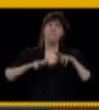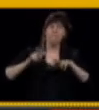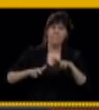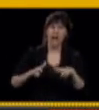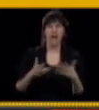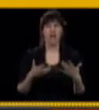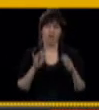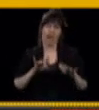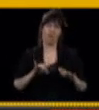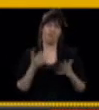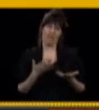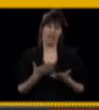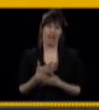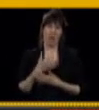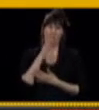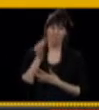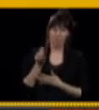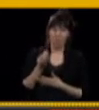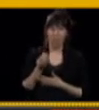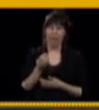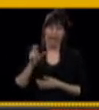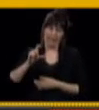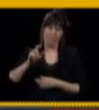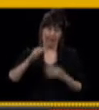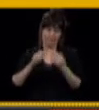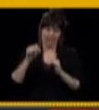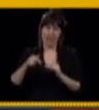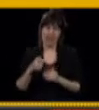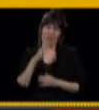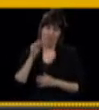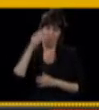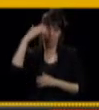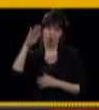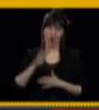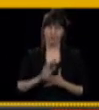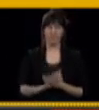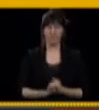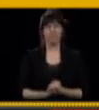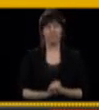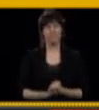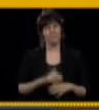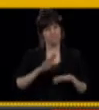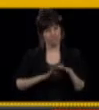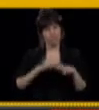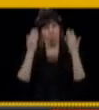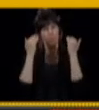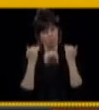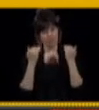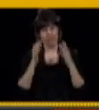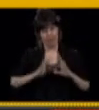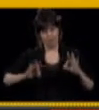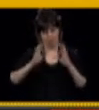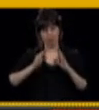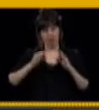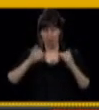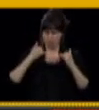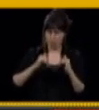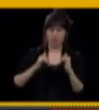qu'un peu plus tôt ce matin en tout cas québec est important de les pendre démarche